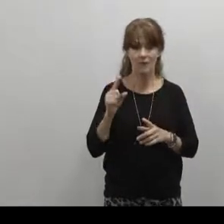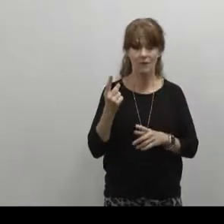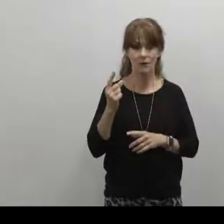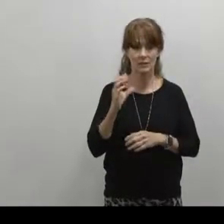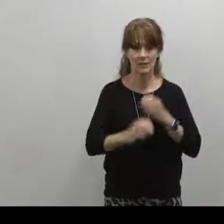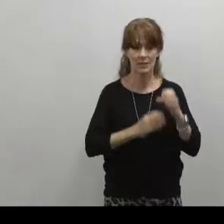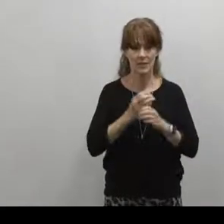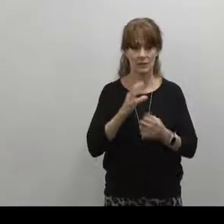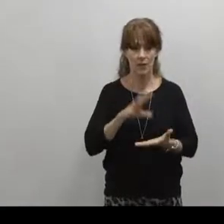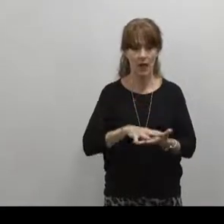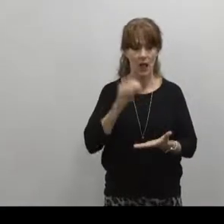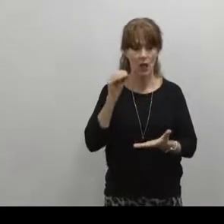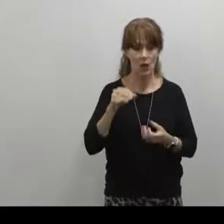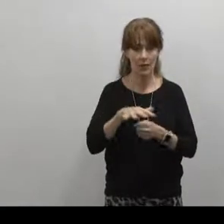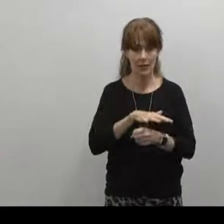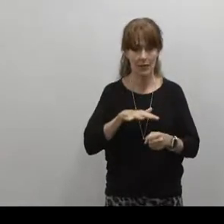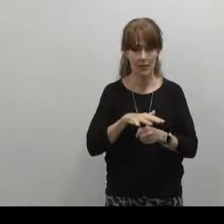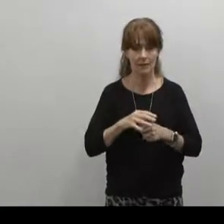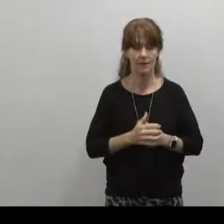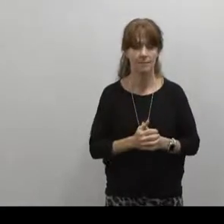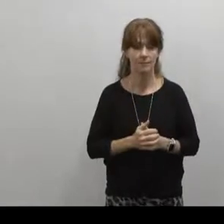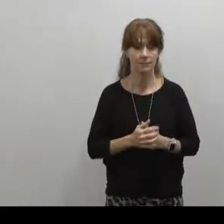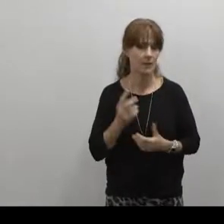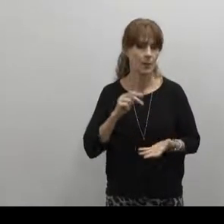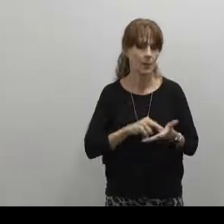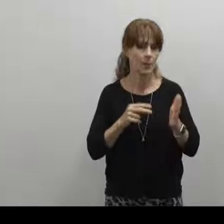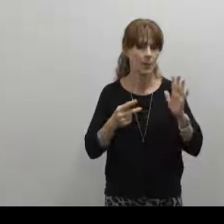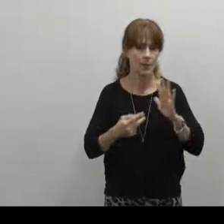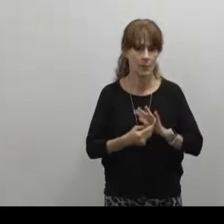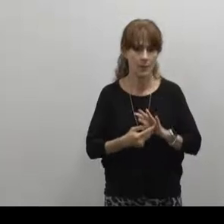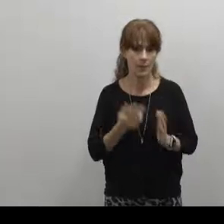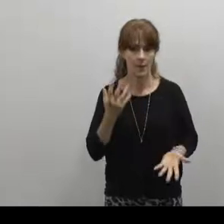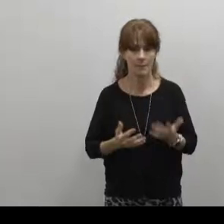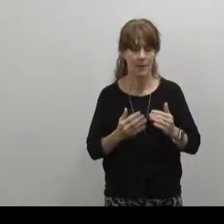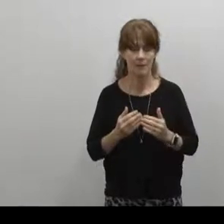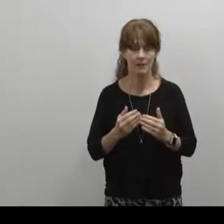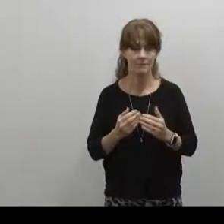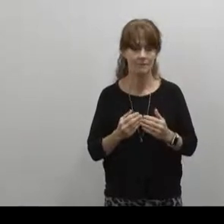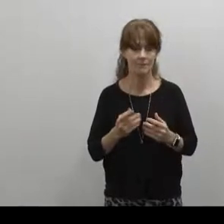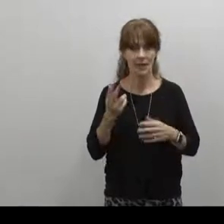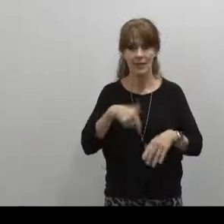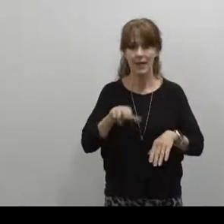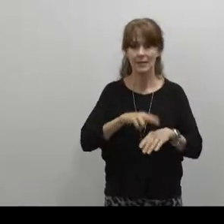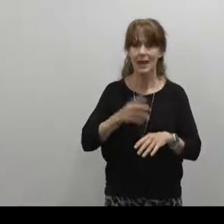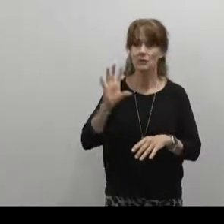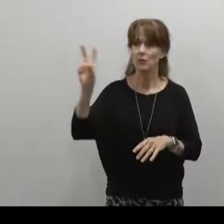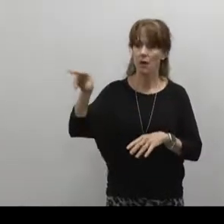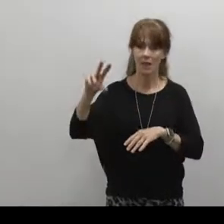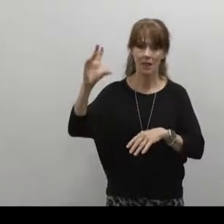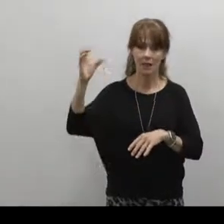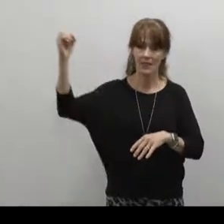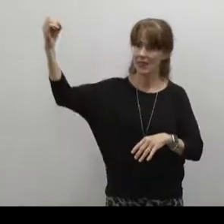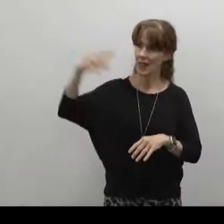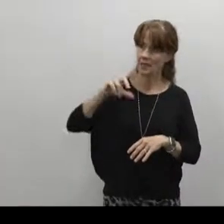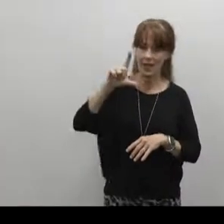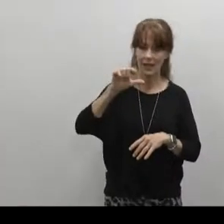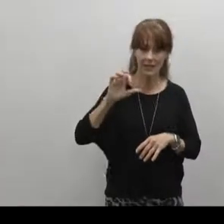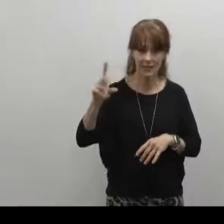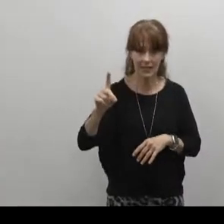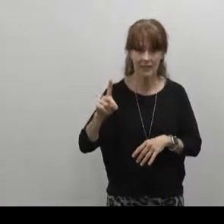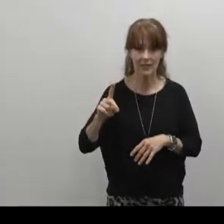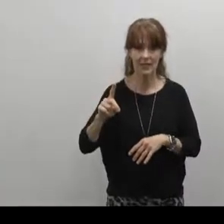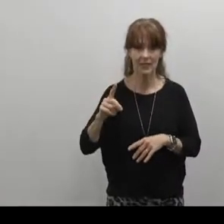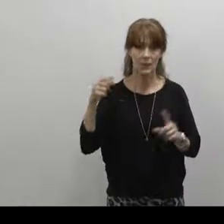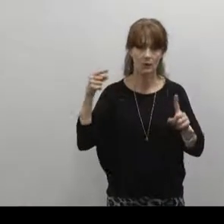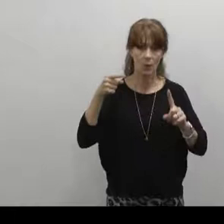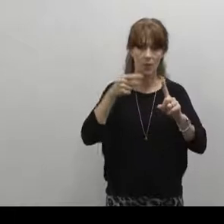cho một năm bình âm bình yên này ban là o thưa ở vị tầm nếp bằng chân chân năm sắp tập bọn mà pay mùi chân năm pay mùi thưa anh sẽ mấy